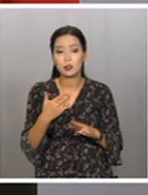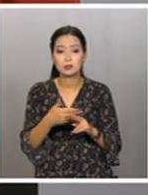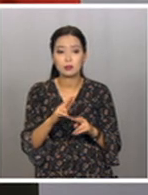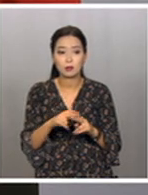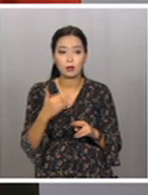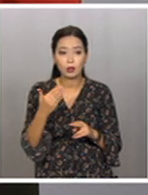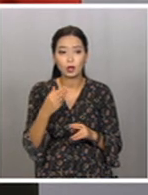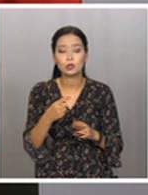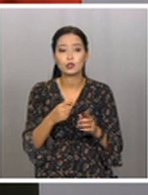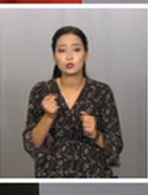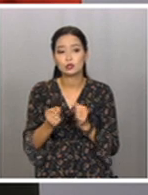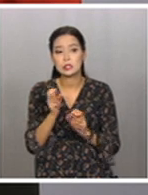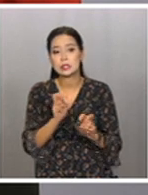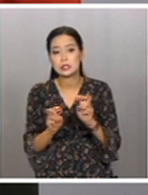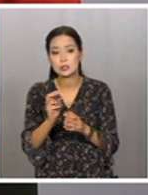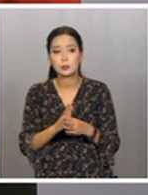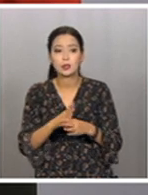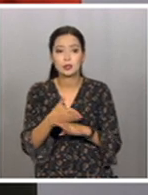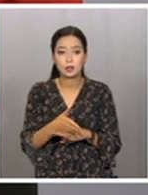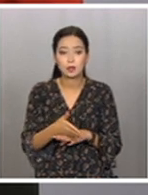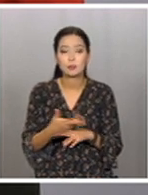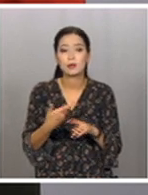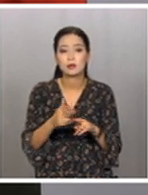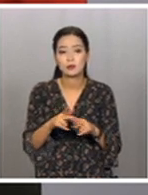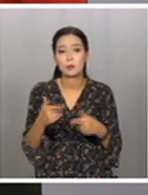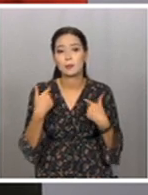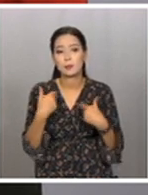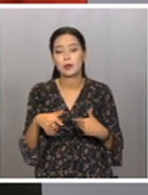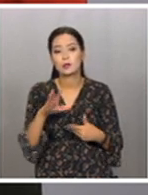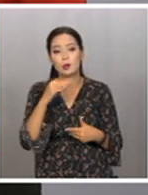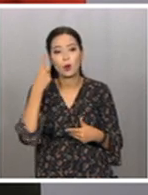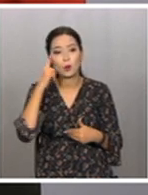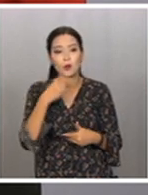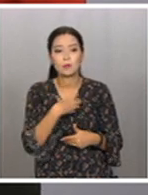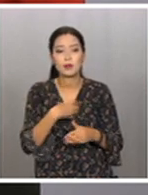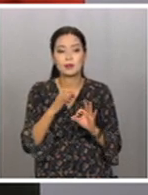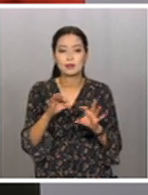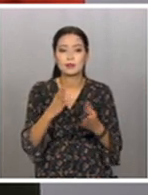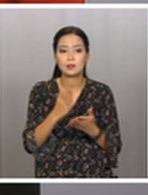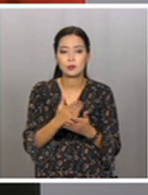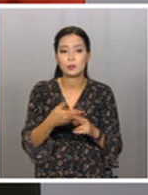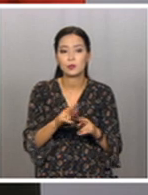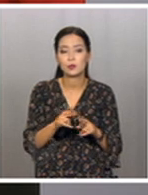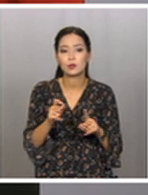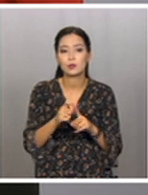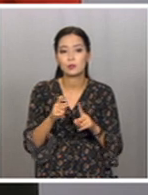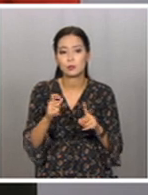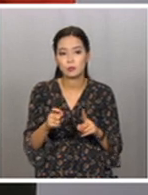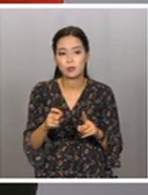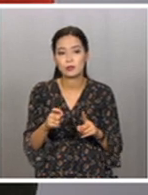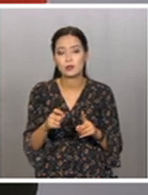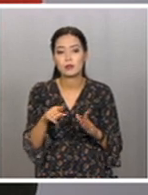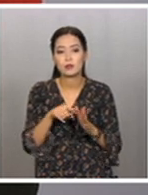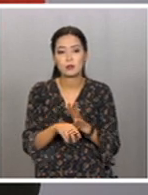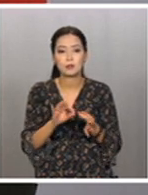деп, «Жеңемін» деп келгеп, «Жеңіліп қайтарсың» деген ойын жеткізеді. Мінекей оқушылар, айтыс бірте-бірте қызып